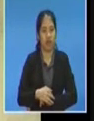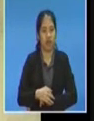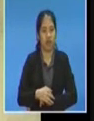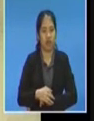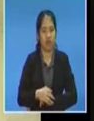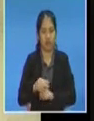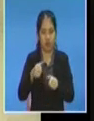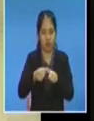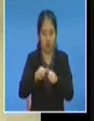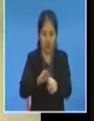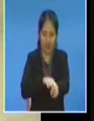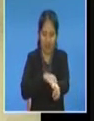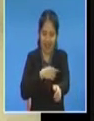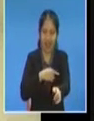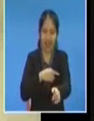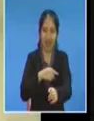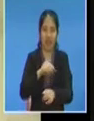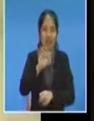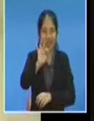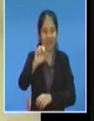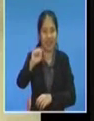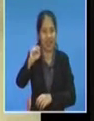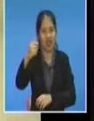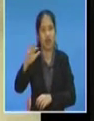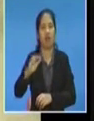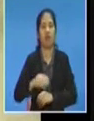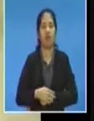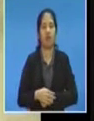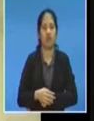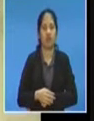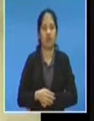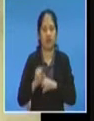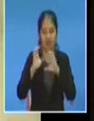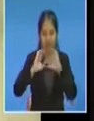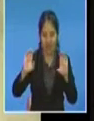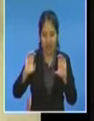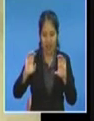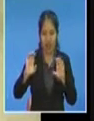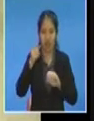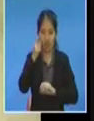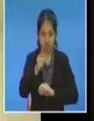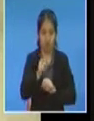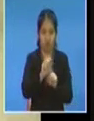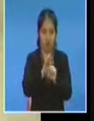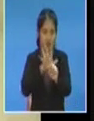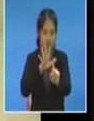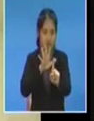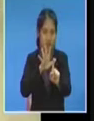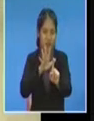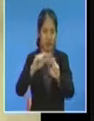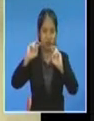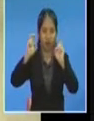งั้นรัฐจะต้องไม่ให้เกิดโอกาสเกิดข้ออ้างต้องดูแลเรื่องสุขภาพต้องรับผิดชอบรัฐต้องเป็นผู้นำเรื่องสุขภาพ